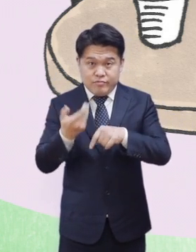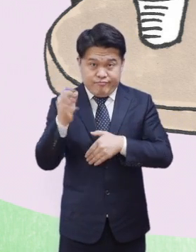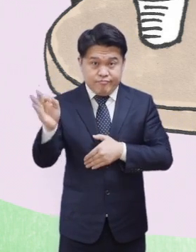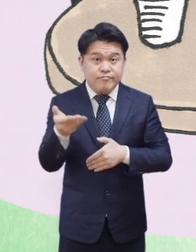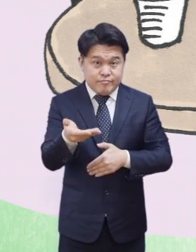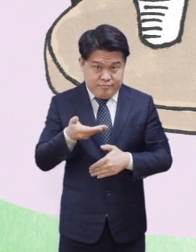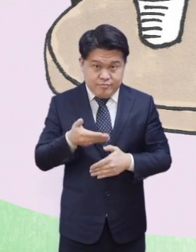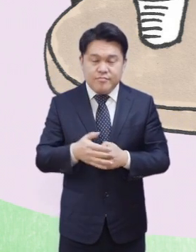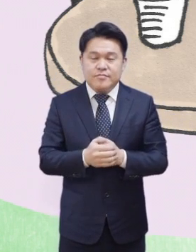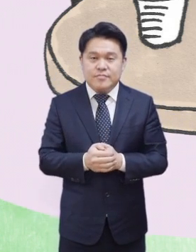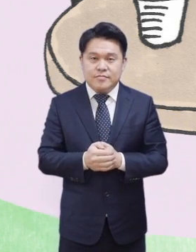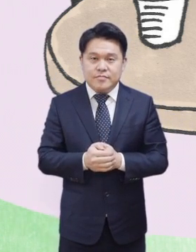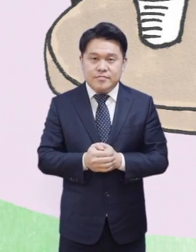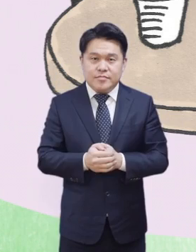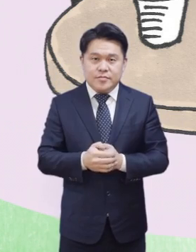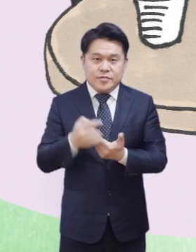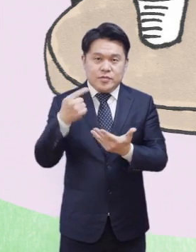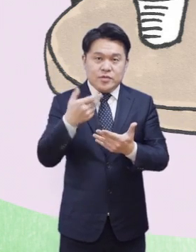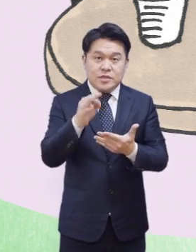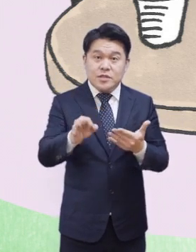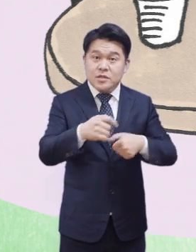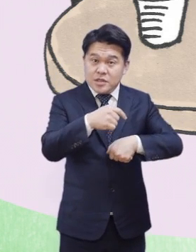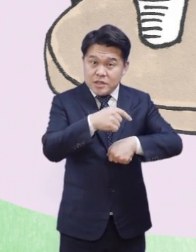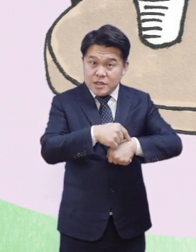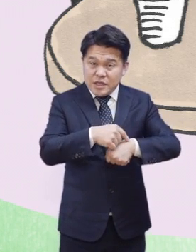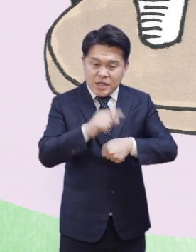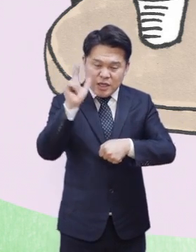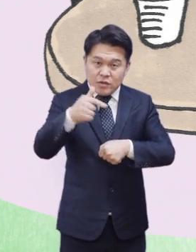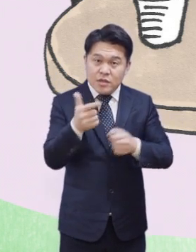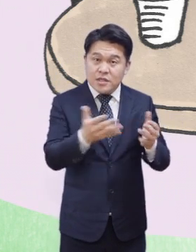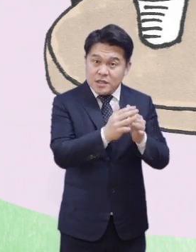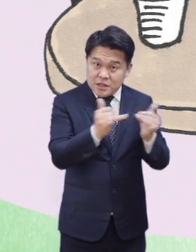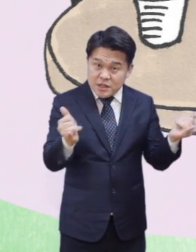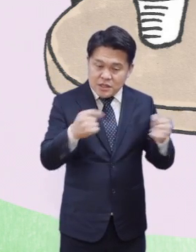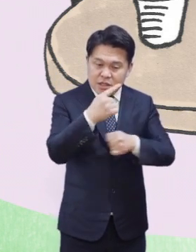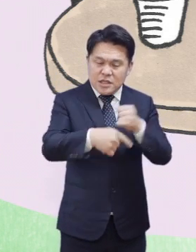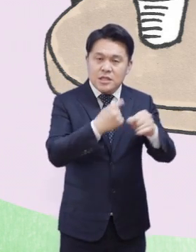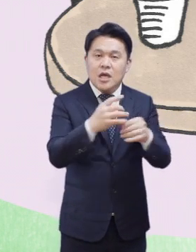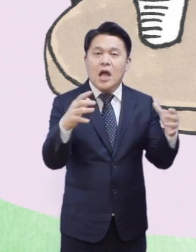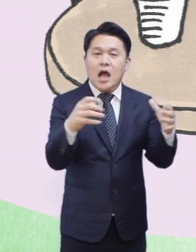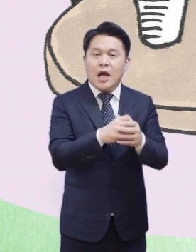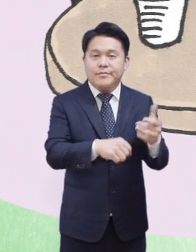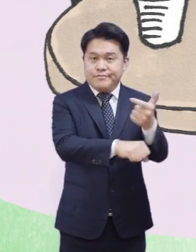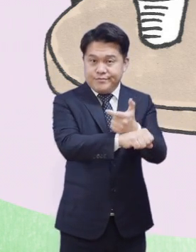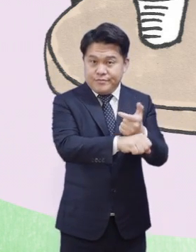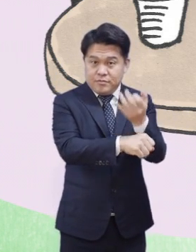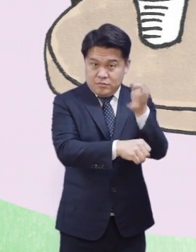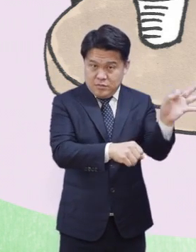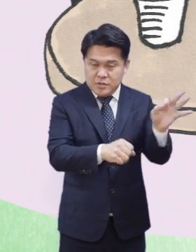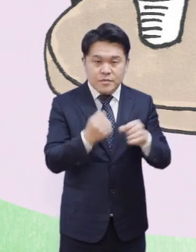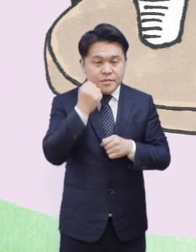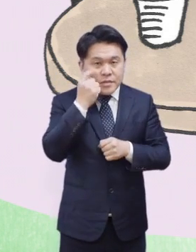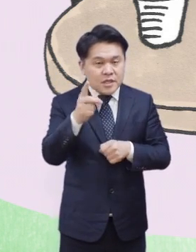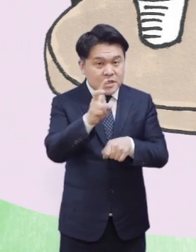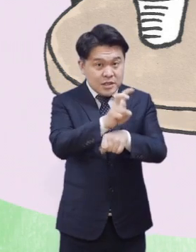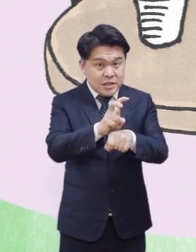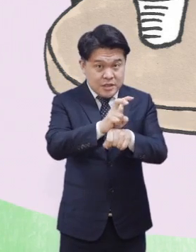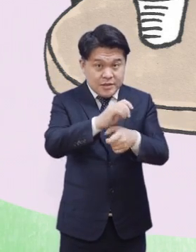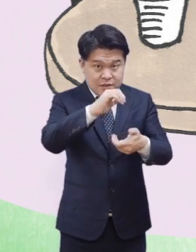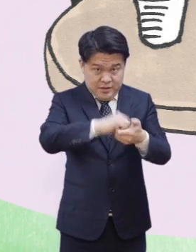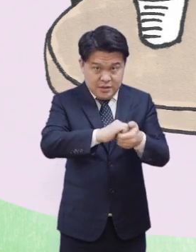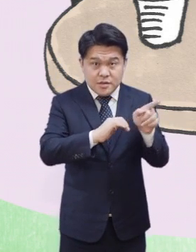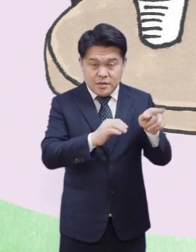것으로 인정됩니다. 교육 인정 시간은 전일제로 일하는 사람은 1년에 60시간, 한